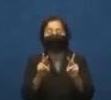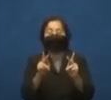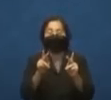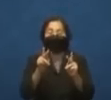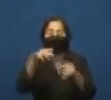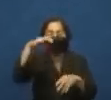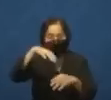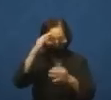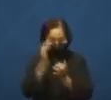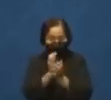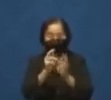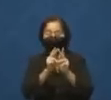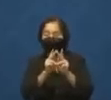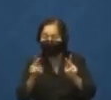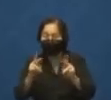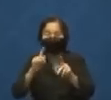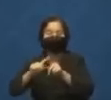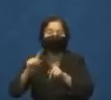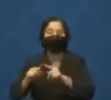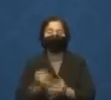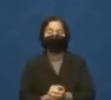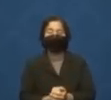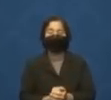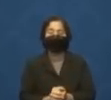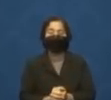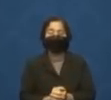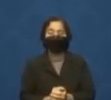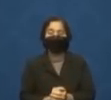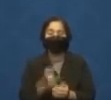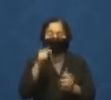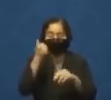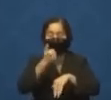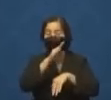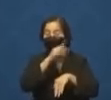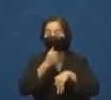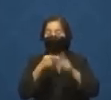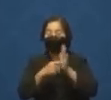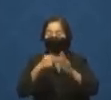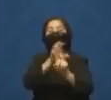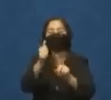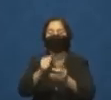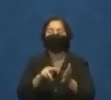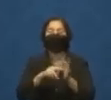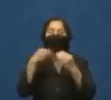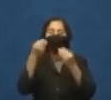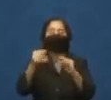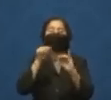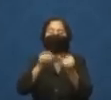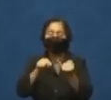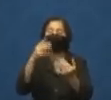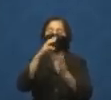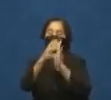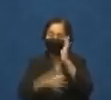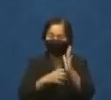ำรวจนี้นะครับดูอะไรก่อนคุณหนุ่มสาระสำคัญนะครับที่ควรจะ